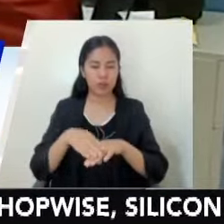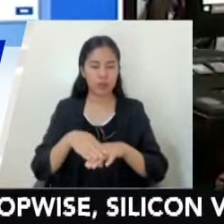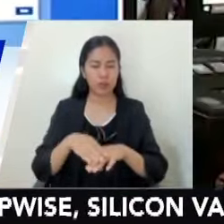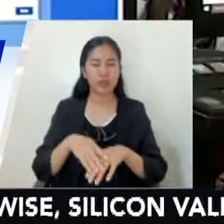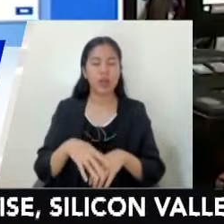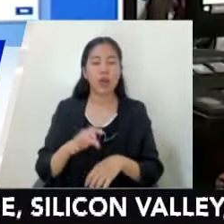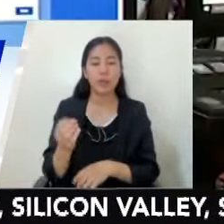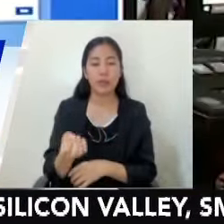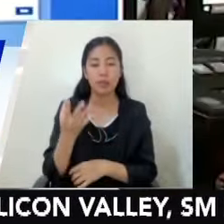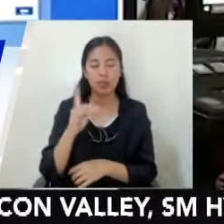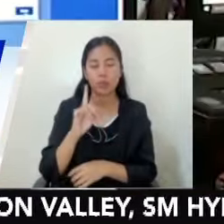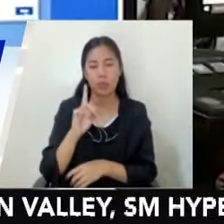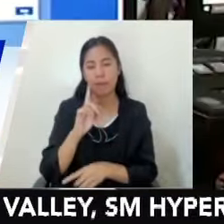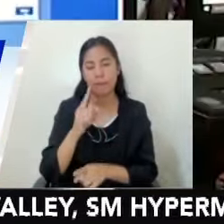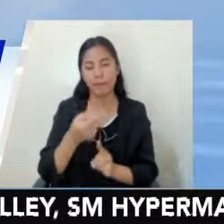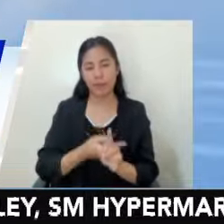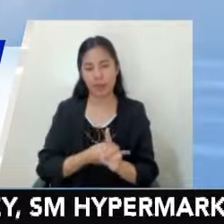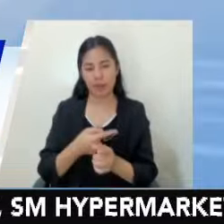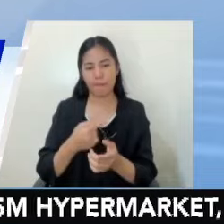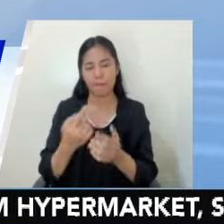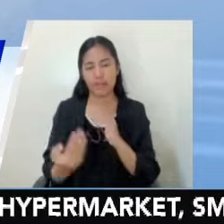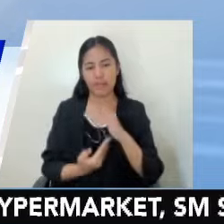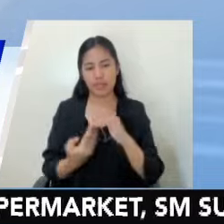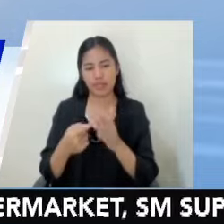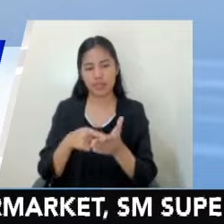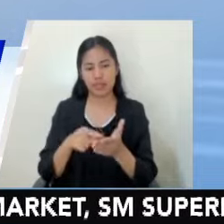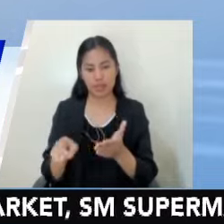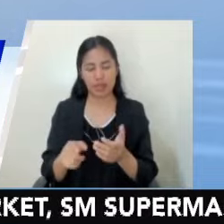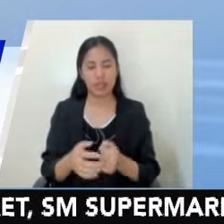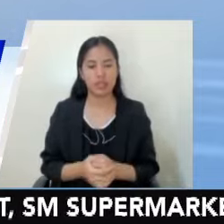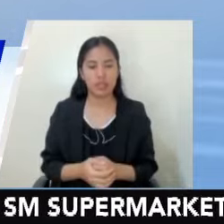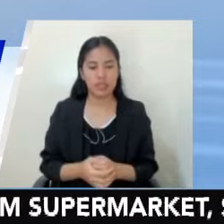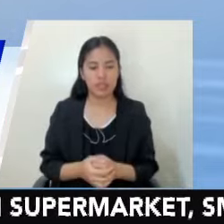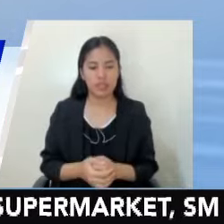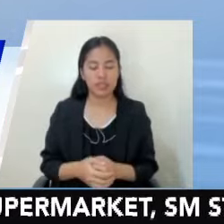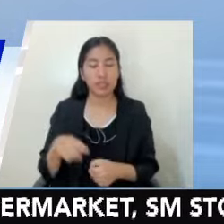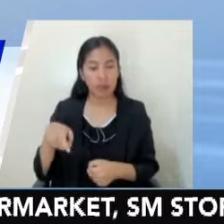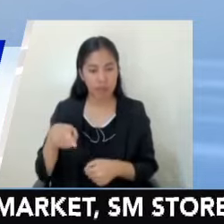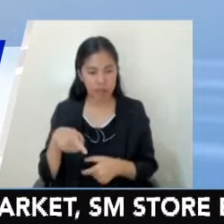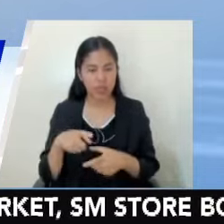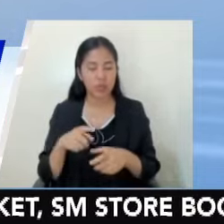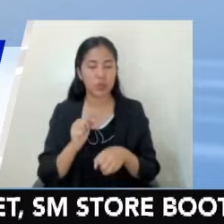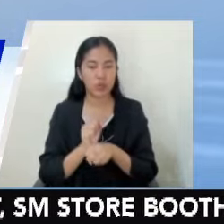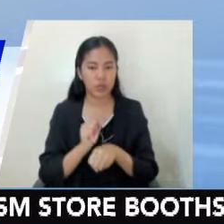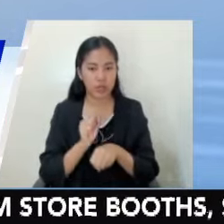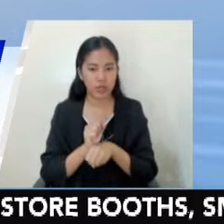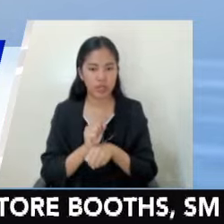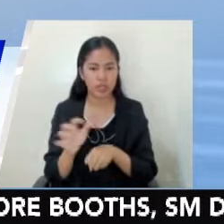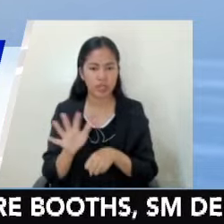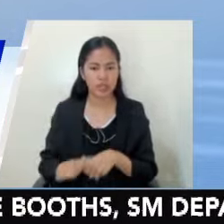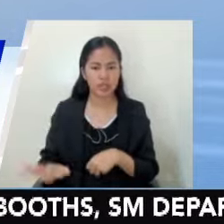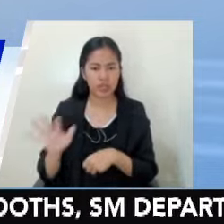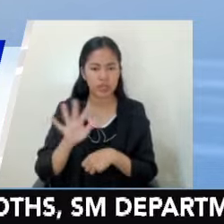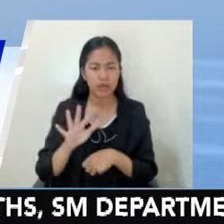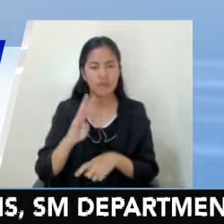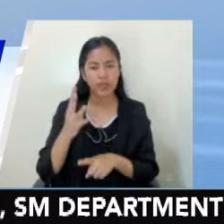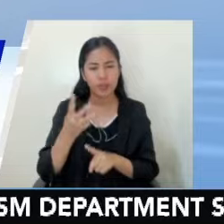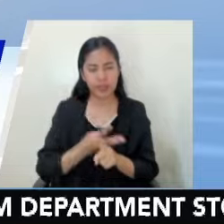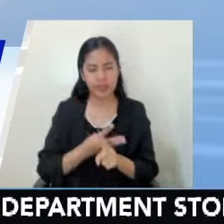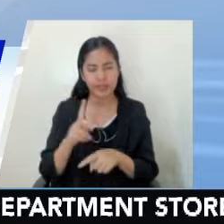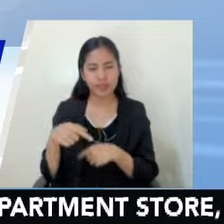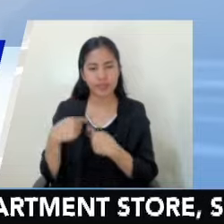mga kwalipikadong empleyado. Nakapagtrabaho dapat siya nang hindi bababa sa 4 na buwan mula